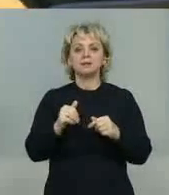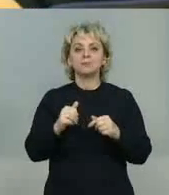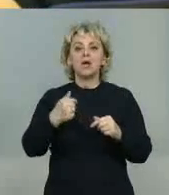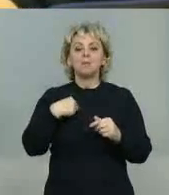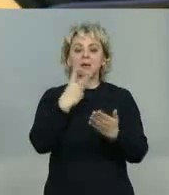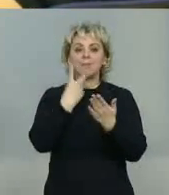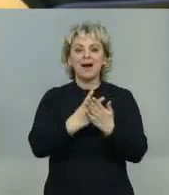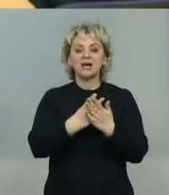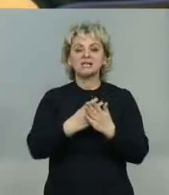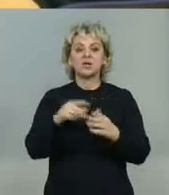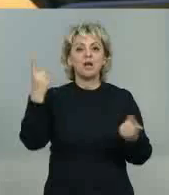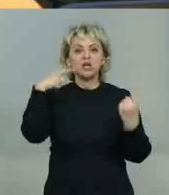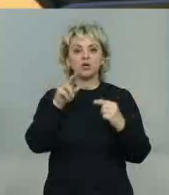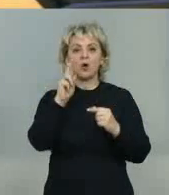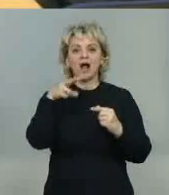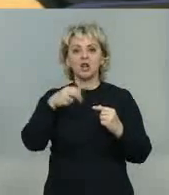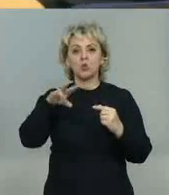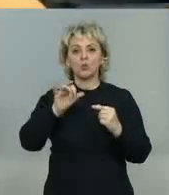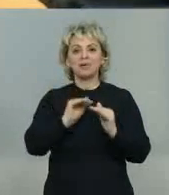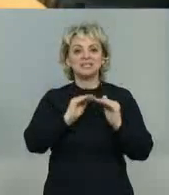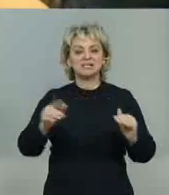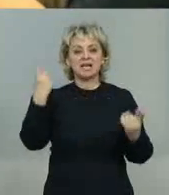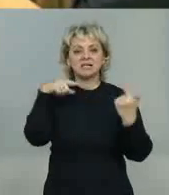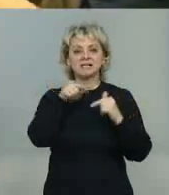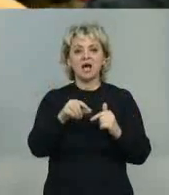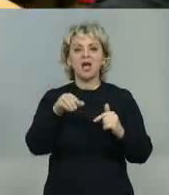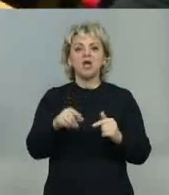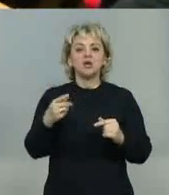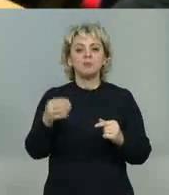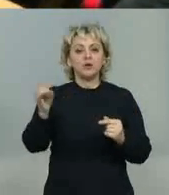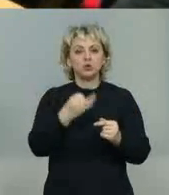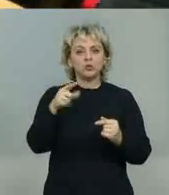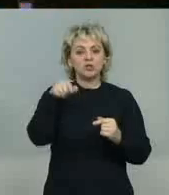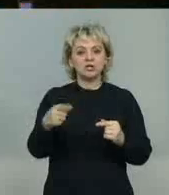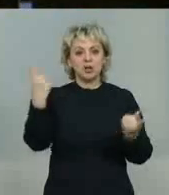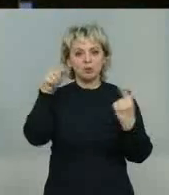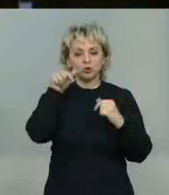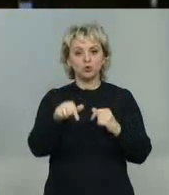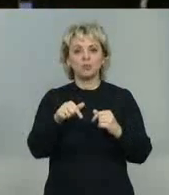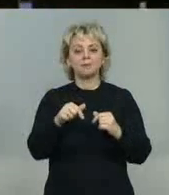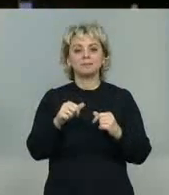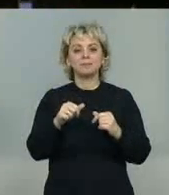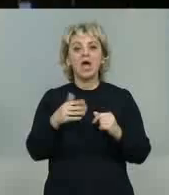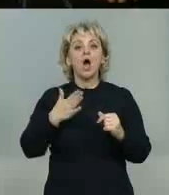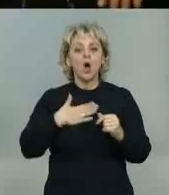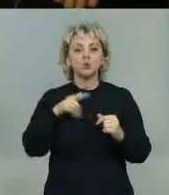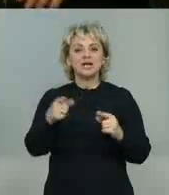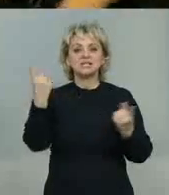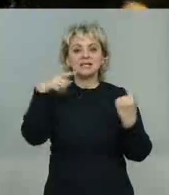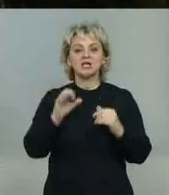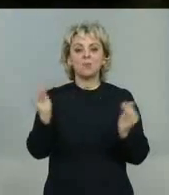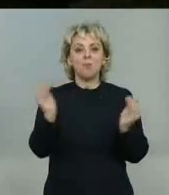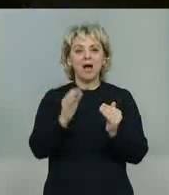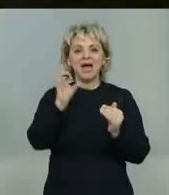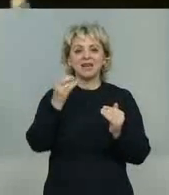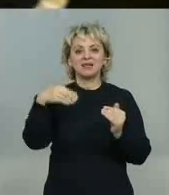Мы показываем легенды о Колумбии. Это детская сказка, мистическая и фантастическая. А у нас сказка о